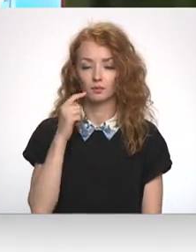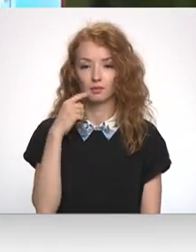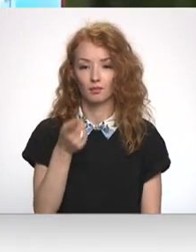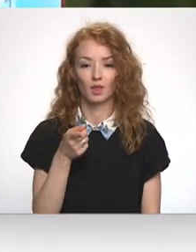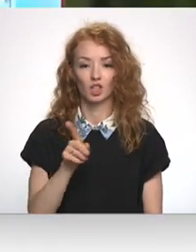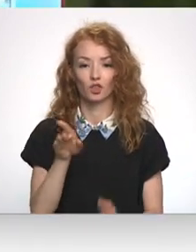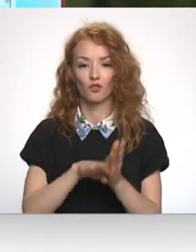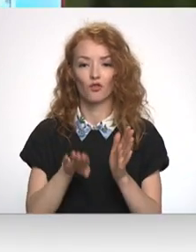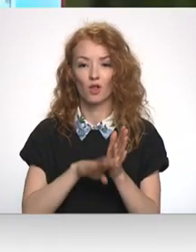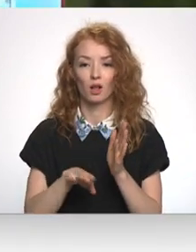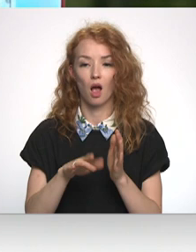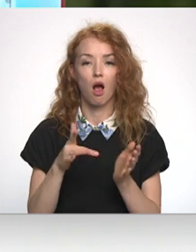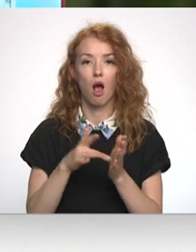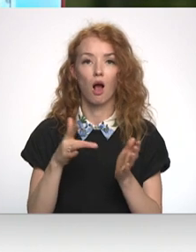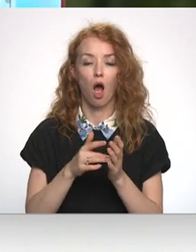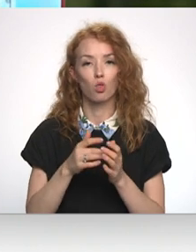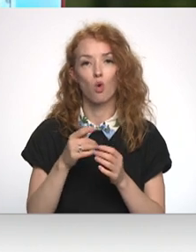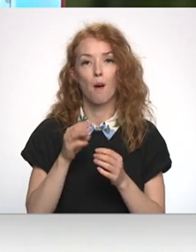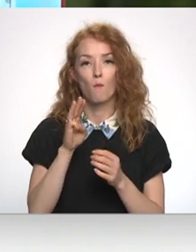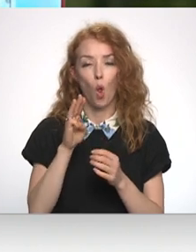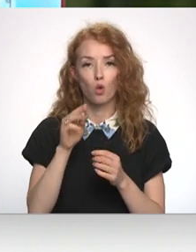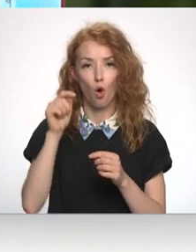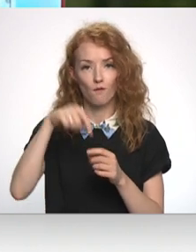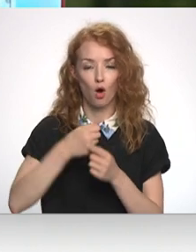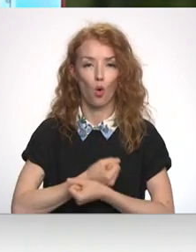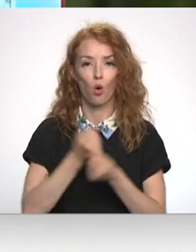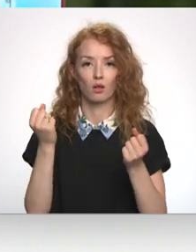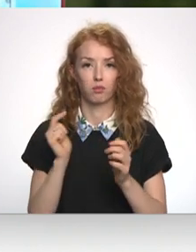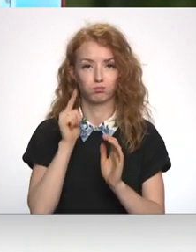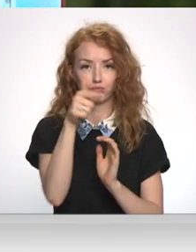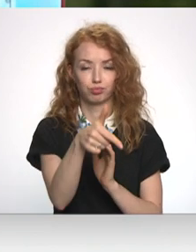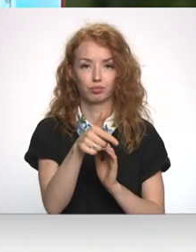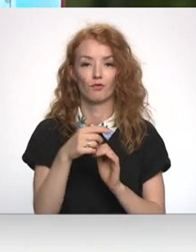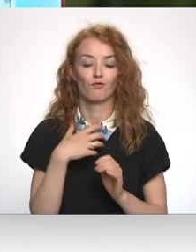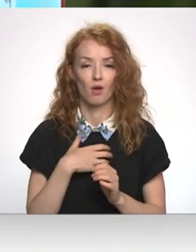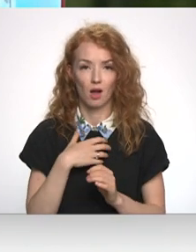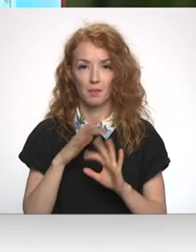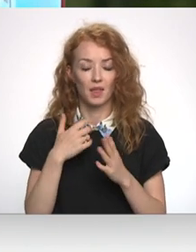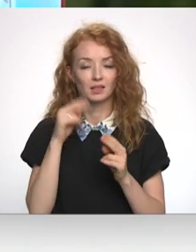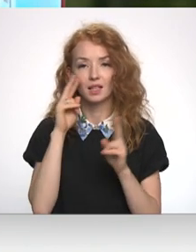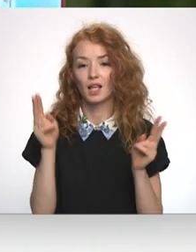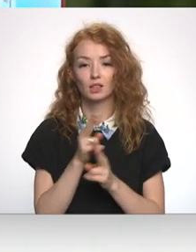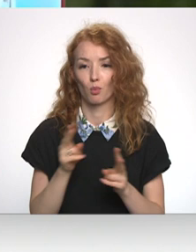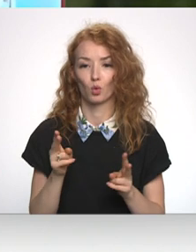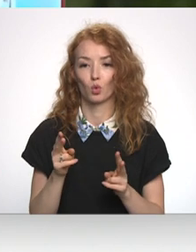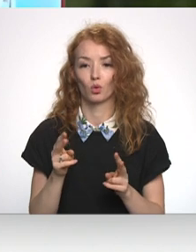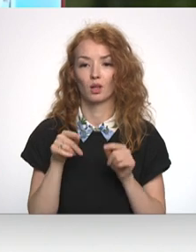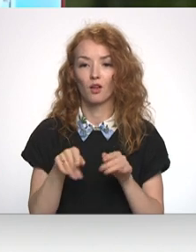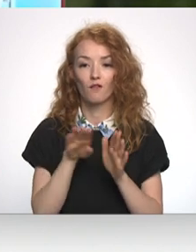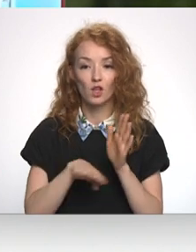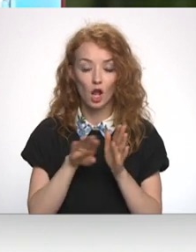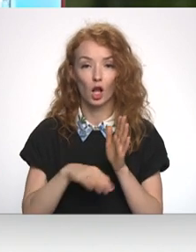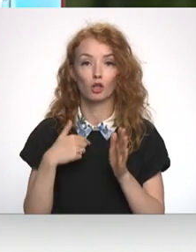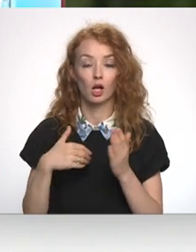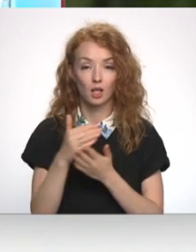kāds Bolotov kokteili, te vajadzētu iemest Sandrai klēpī, tad man liekas būt kaut kas labāks. Bet nu, es nesaprotu, nu kā, te vienkārši vēlreiz